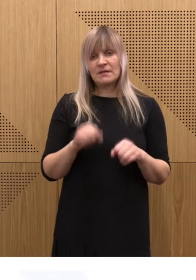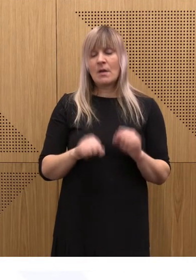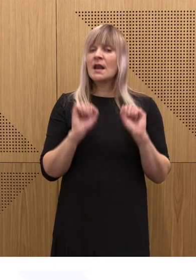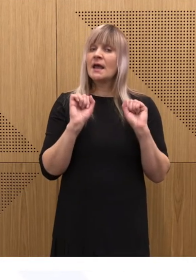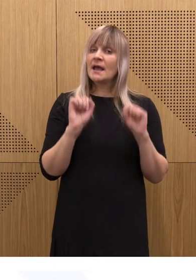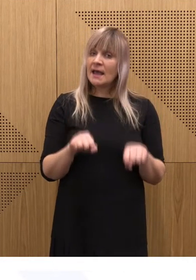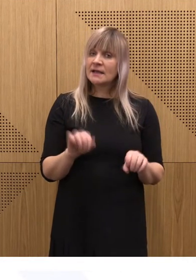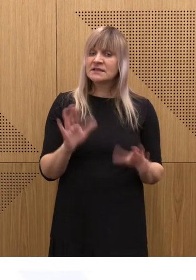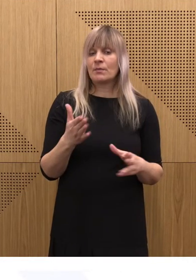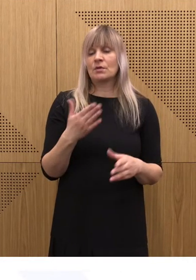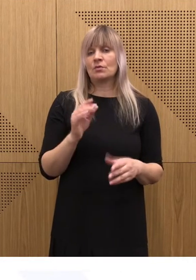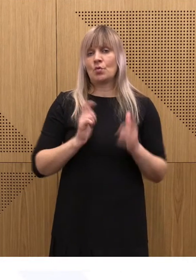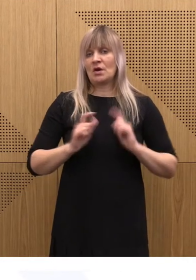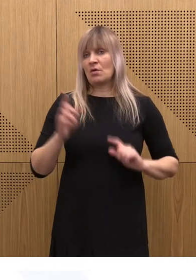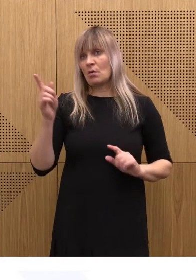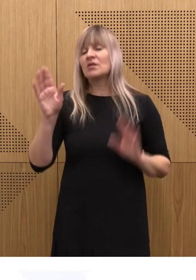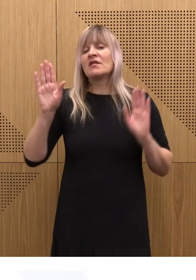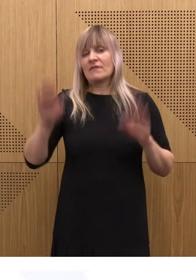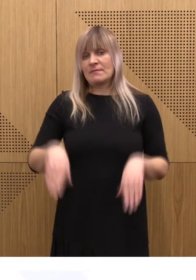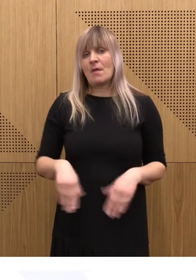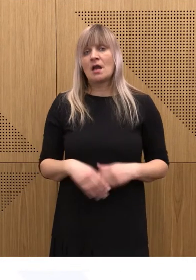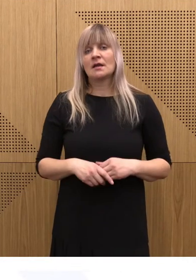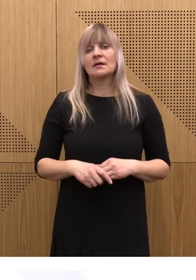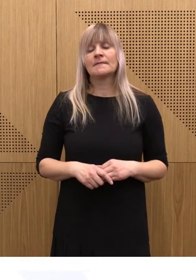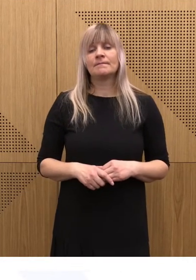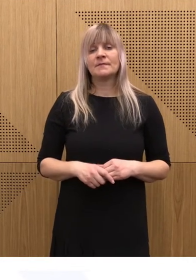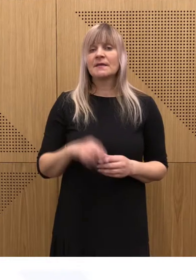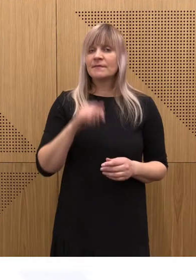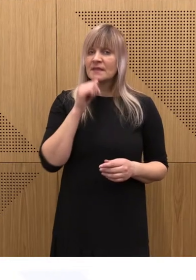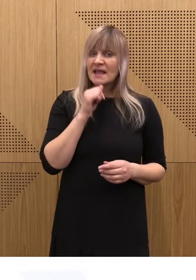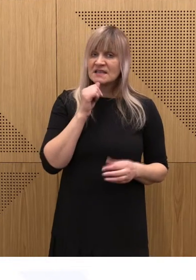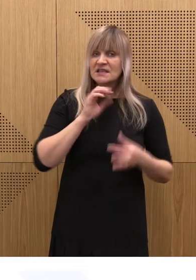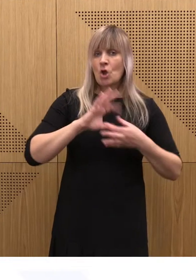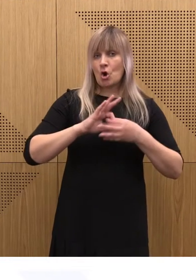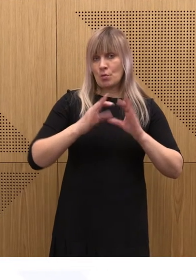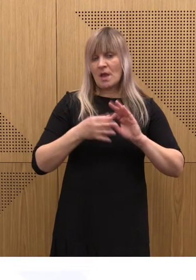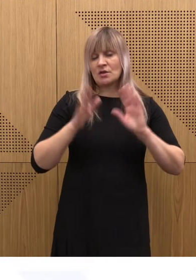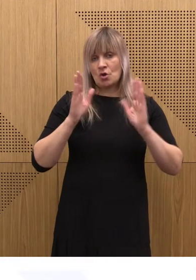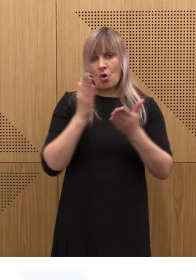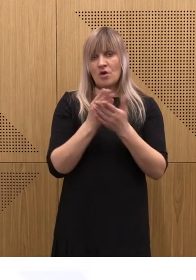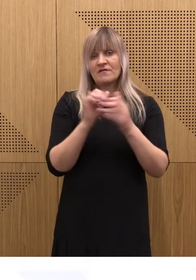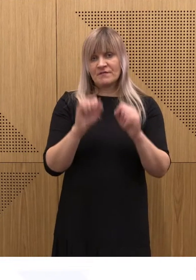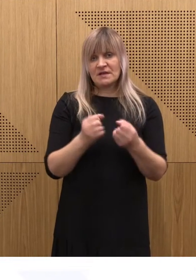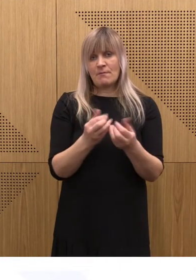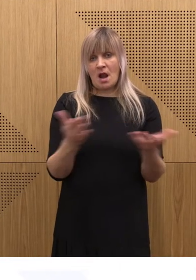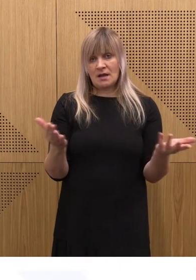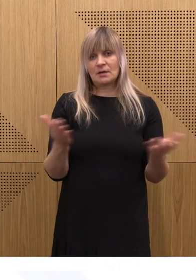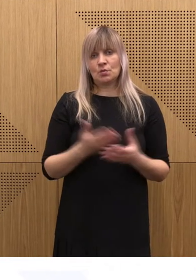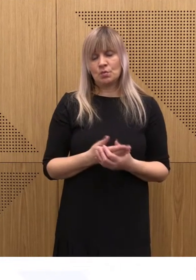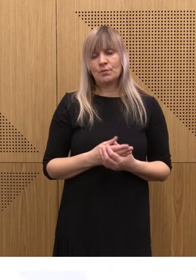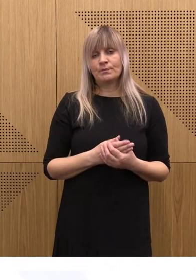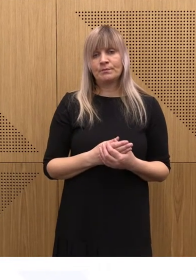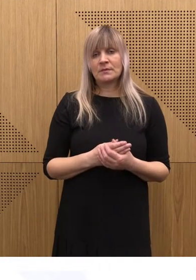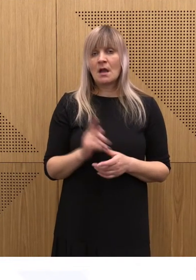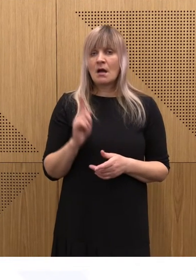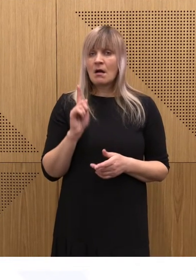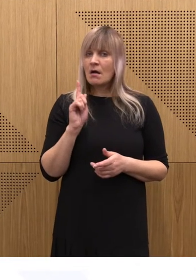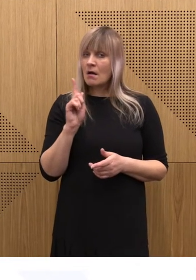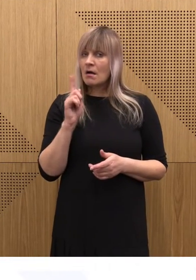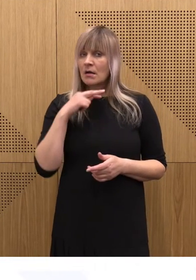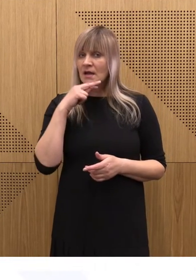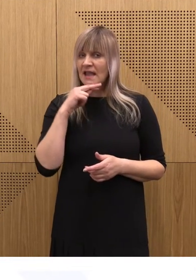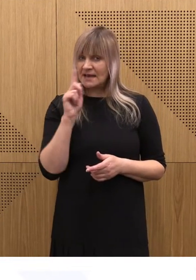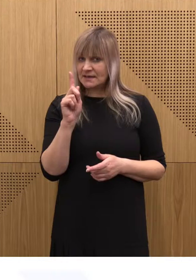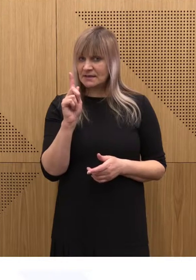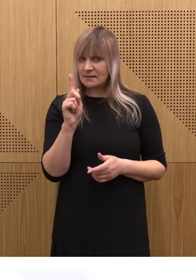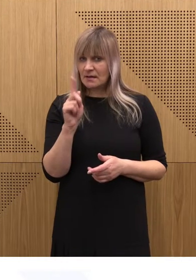eksameid, kui sooritatakse ülikoolides, ka see on võimalik. Testid ja olümpiaadid nii samuti on võimalik erinevates astmetes, aga siin tuleb jälgida